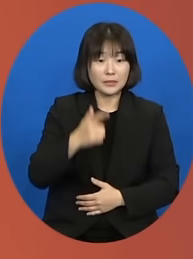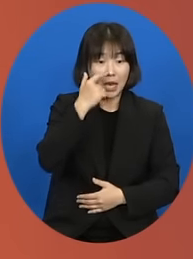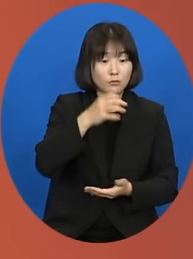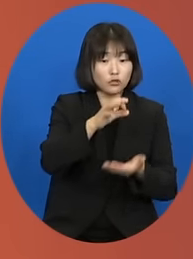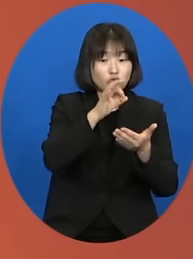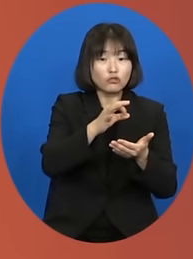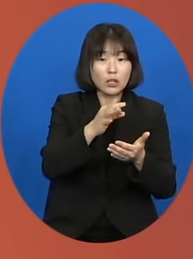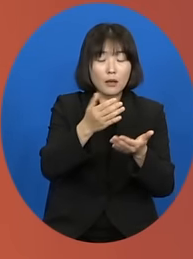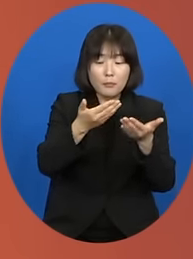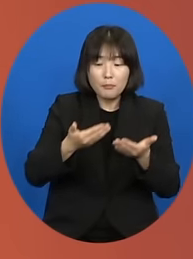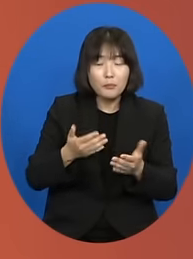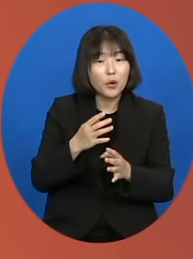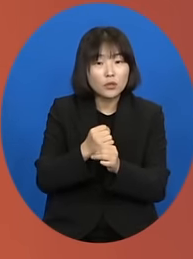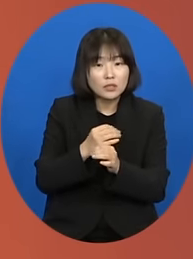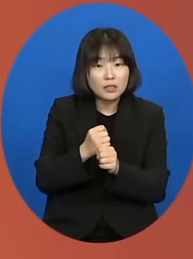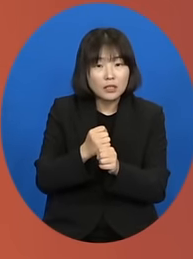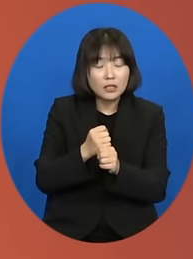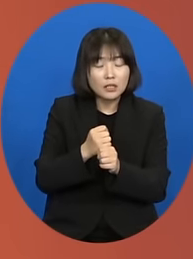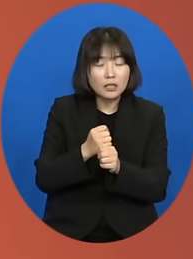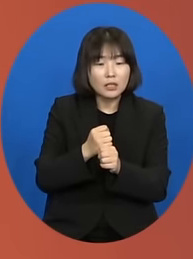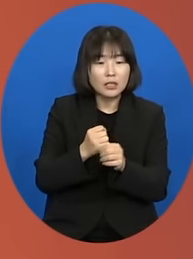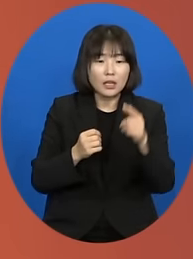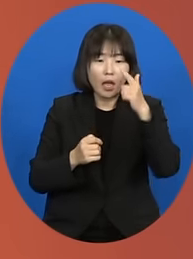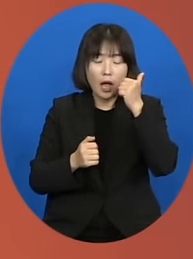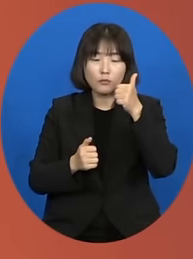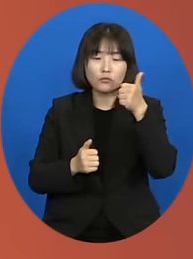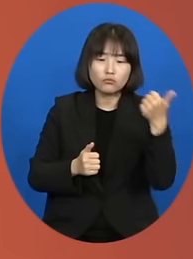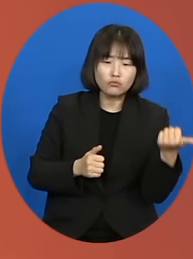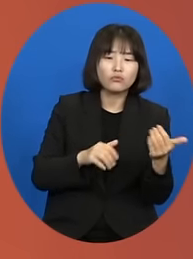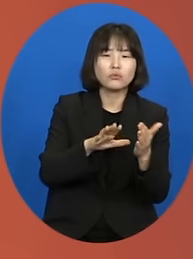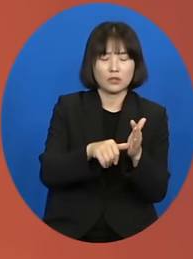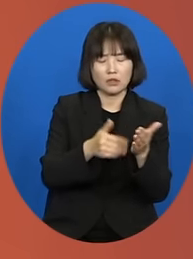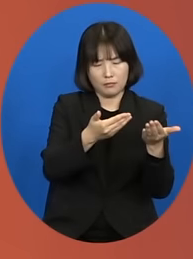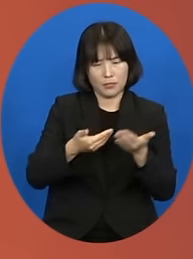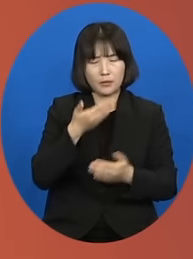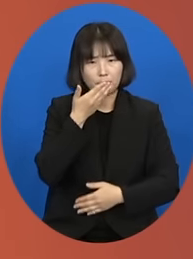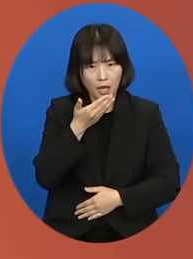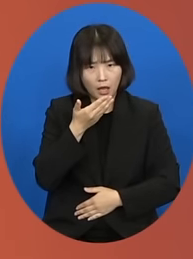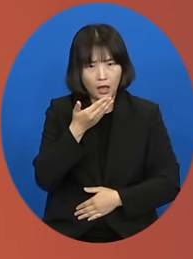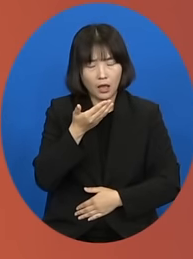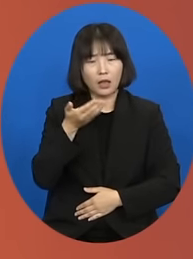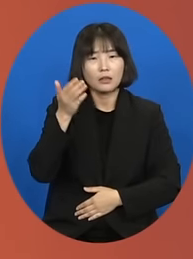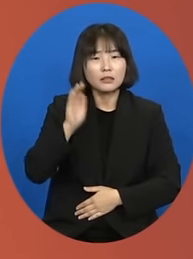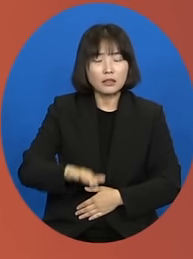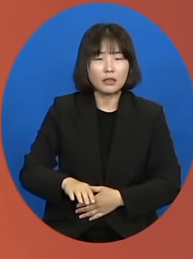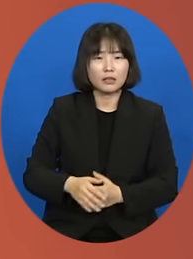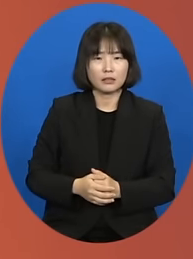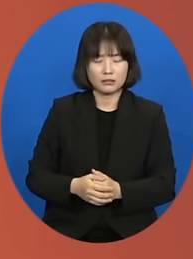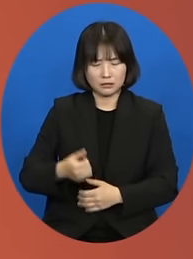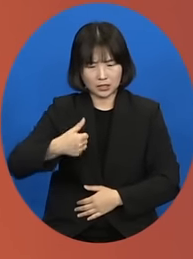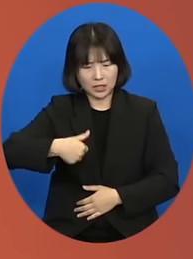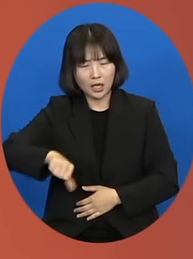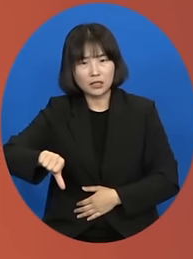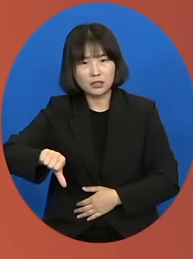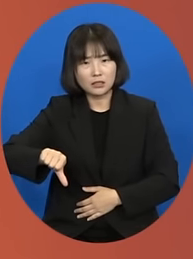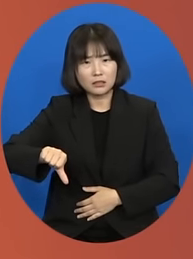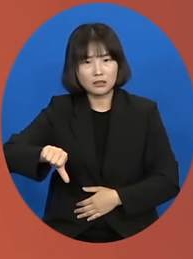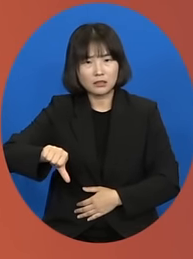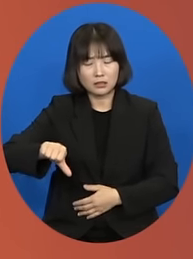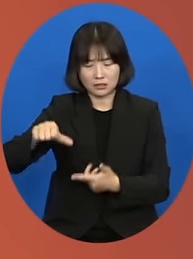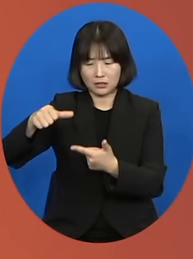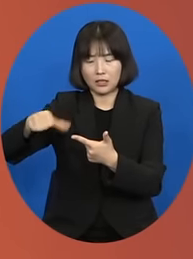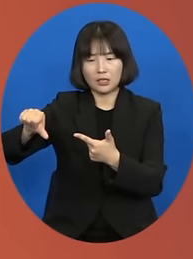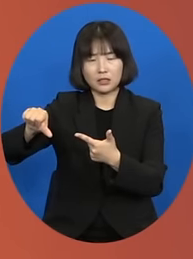있죠? 아버지가 돌아가시면 받을 수 있습니다. 그런데 이 아들은 아버지가 버젓이